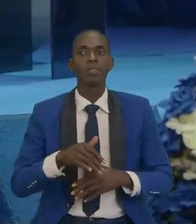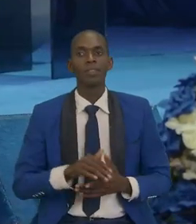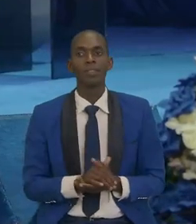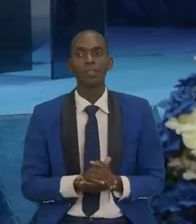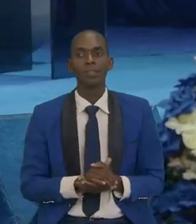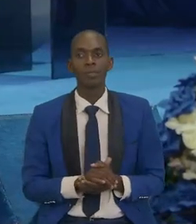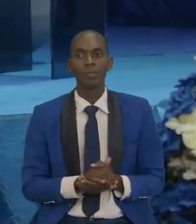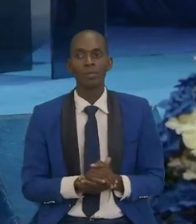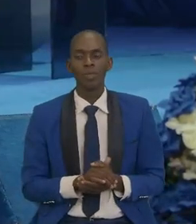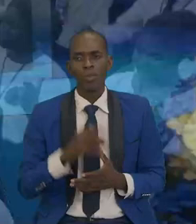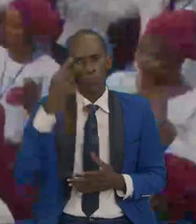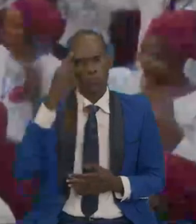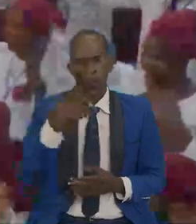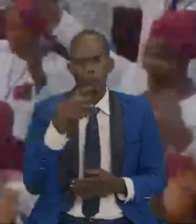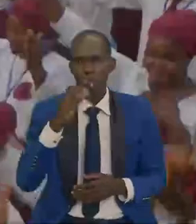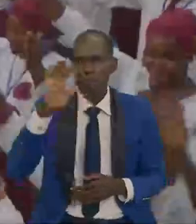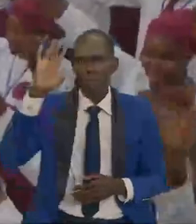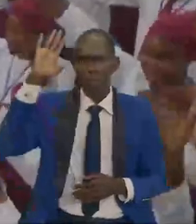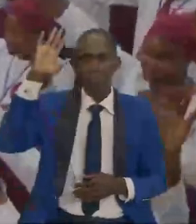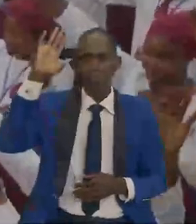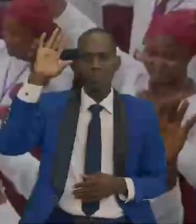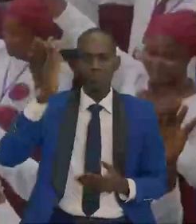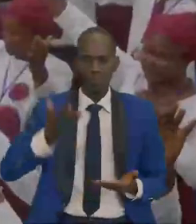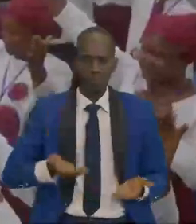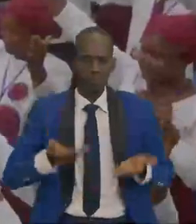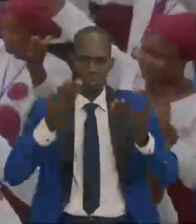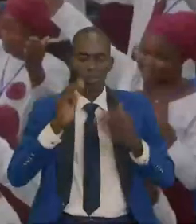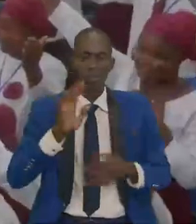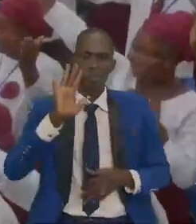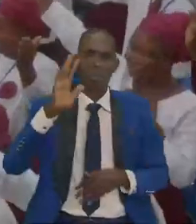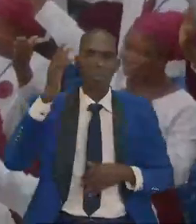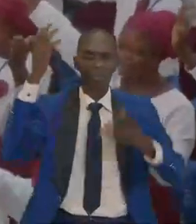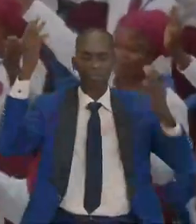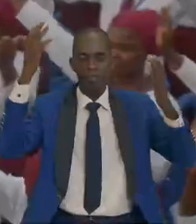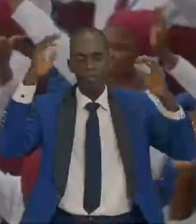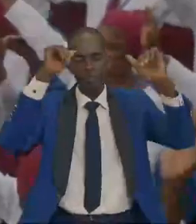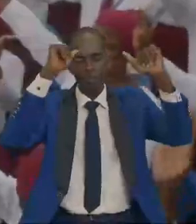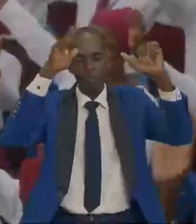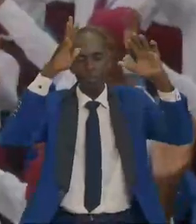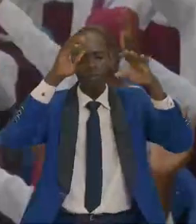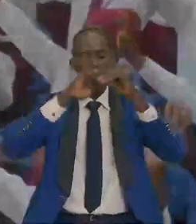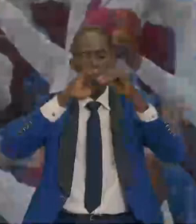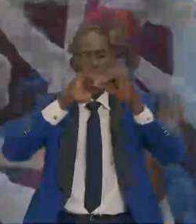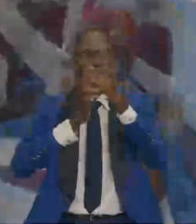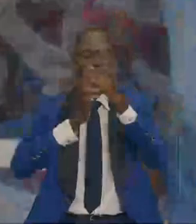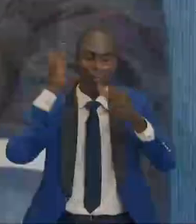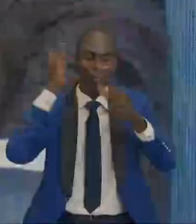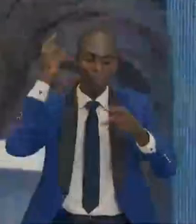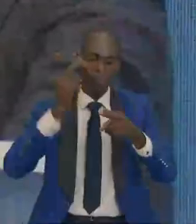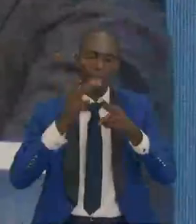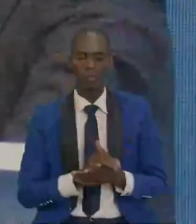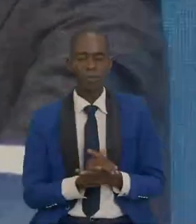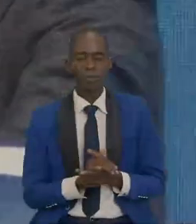La puissance viendra à toi ce soir. Où es-tu? Lève ta main.